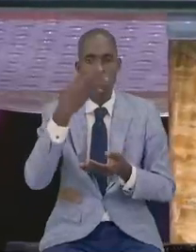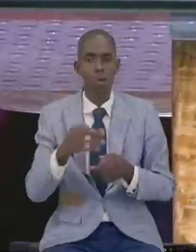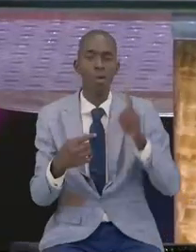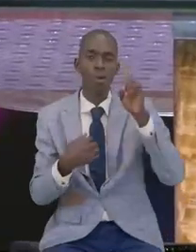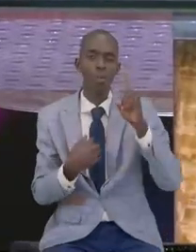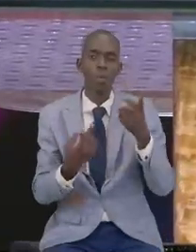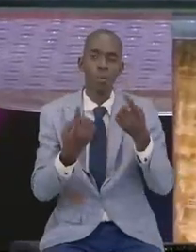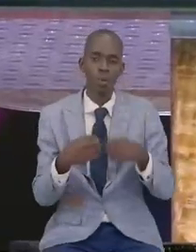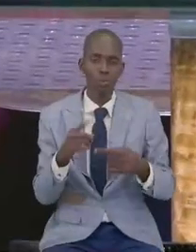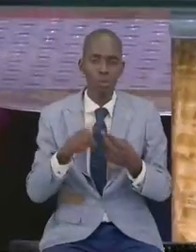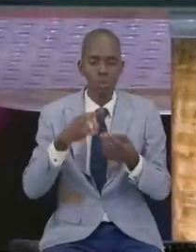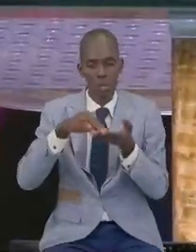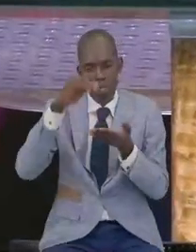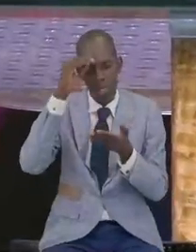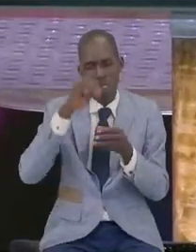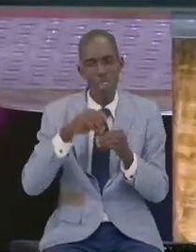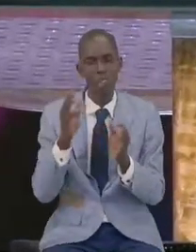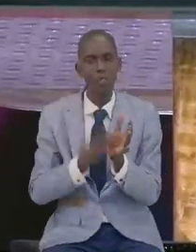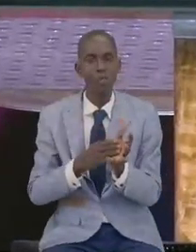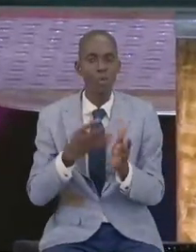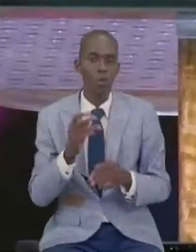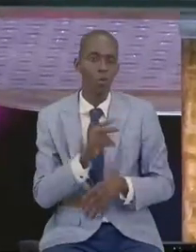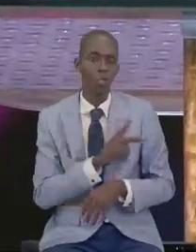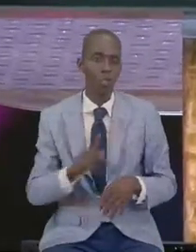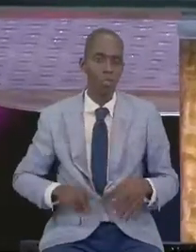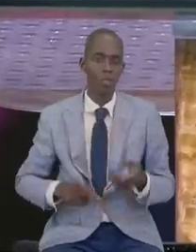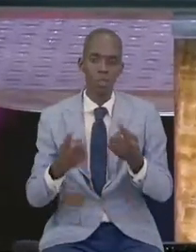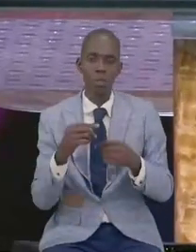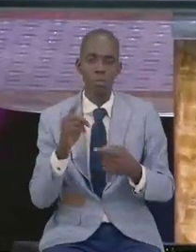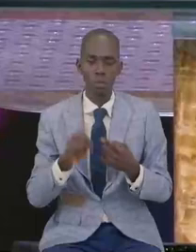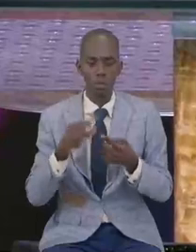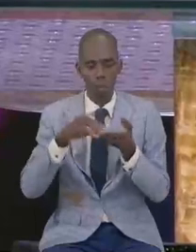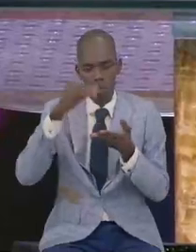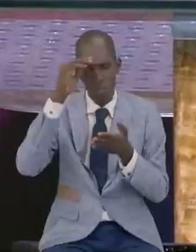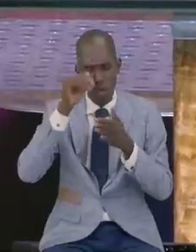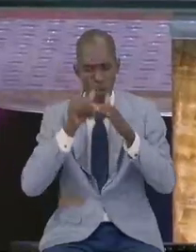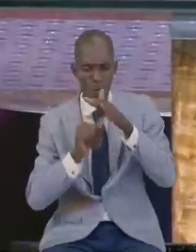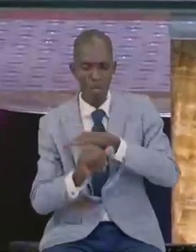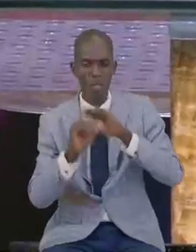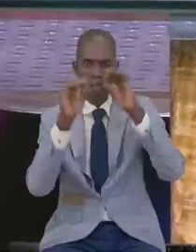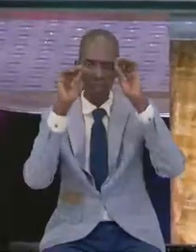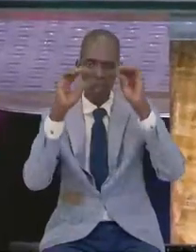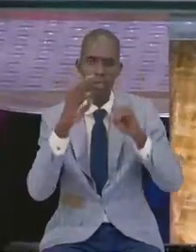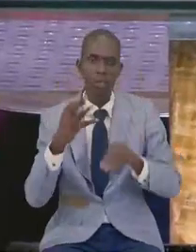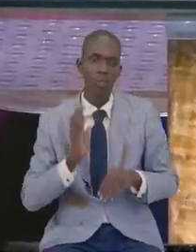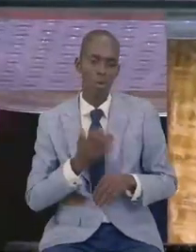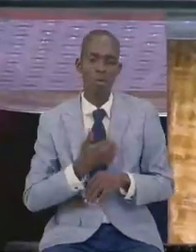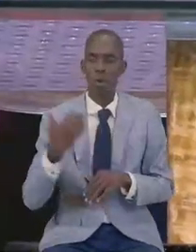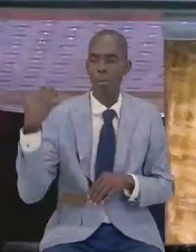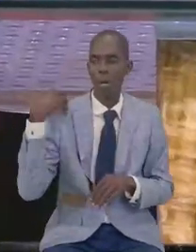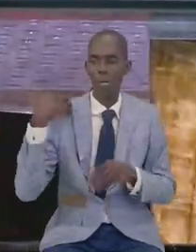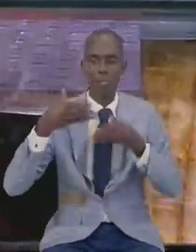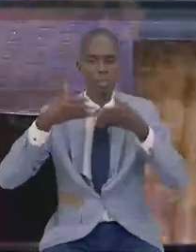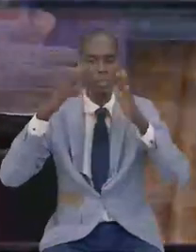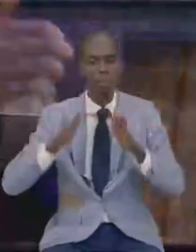à l'école du roi. Nous sommes venus apprendre sous l'enseignement de notre maître, de notre seigneur,